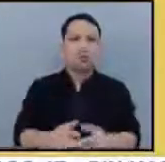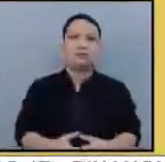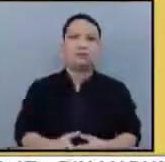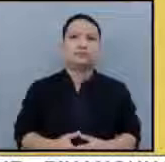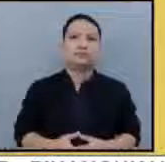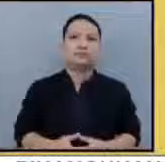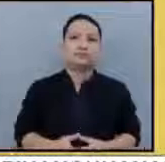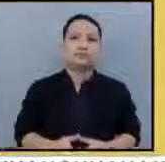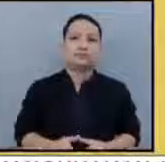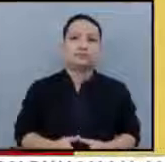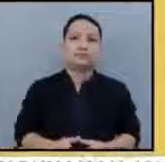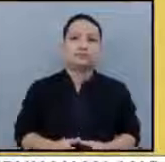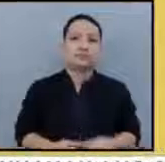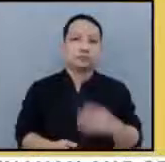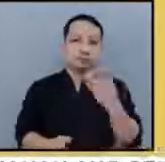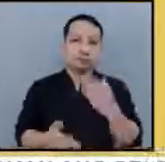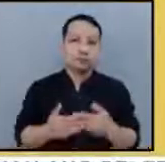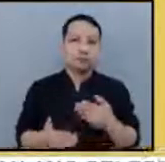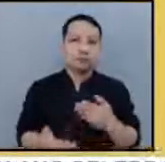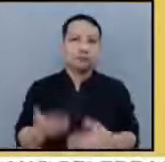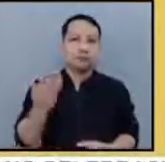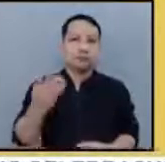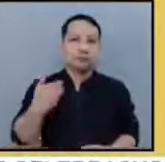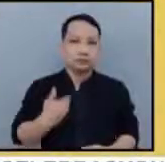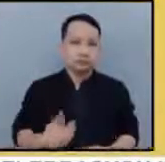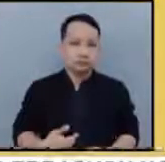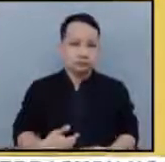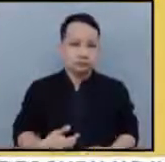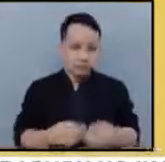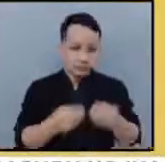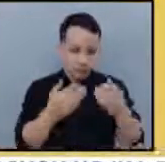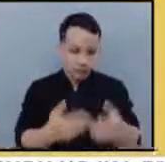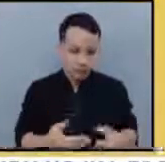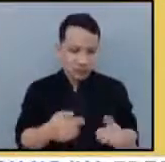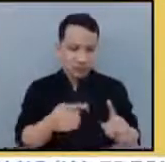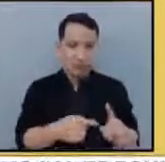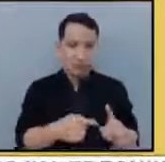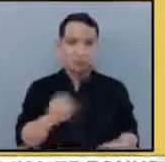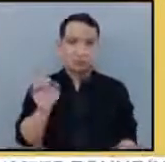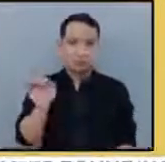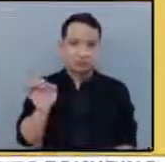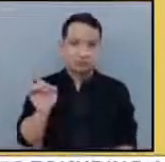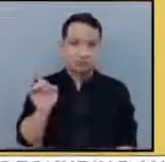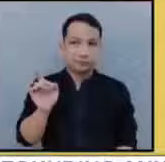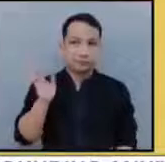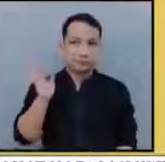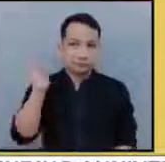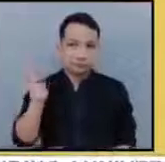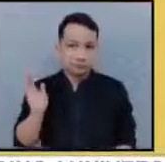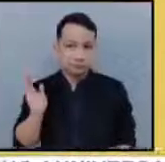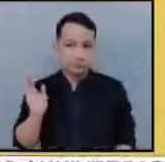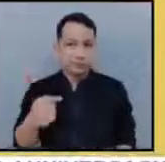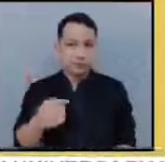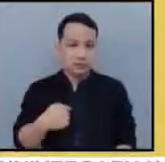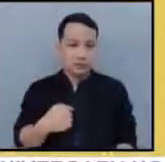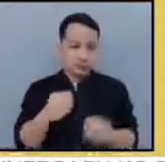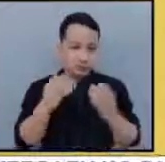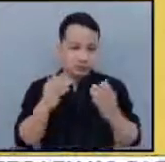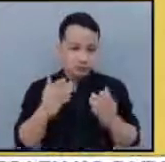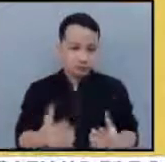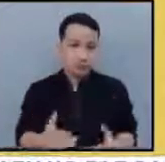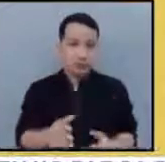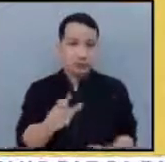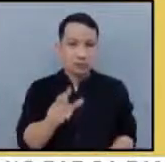Good morning, everyone. Ako po si Teacher June Merv, isang last mile school teacher at ako po ay nagtuturo for 13 years